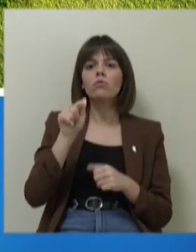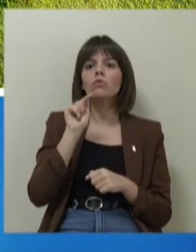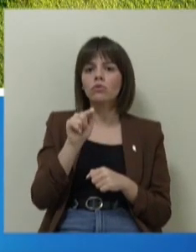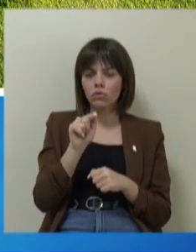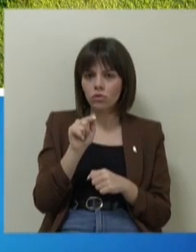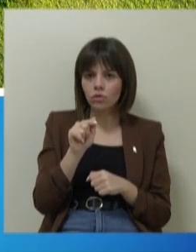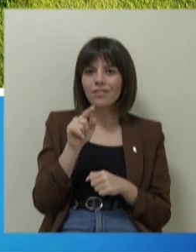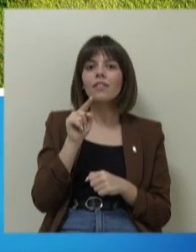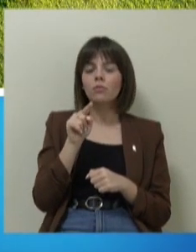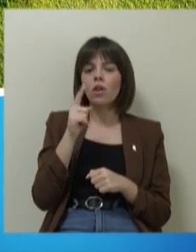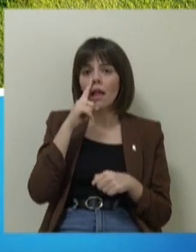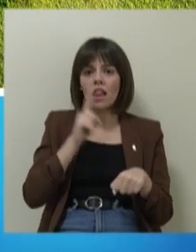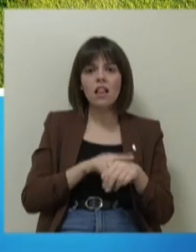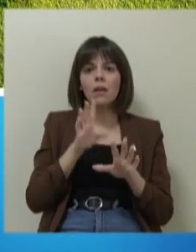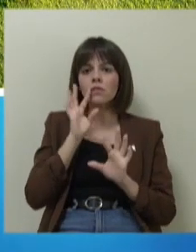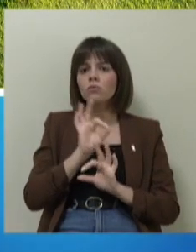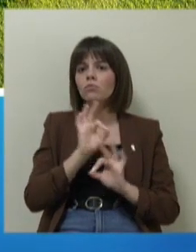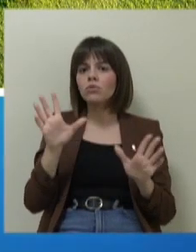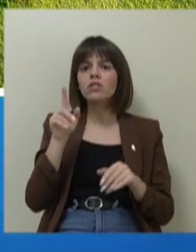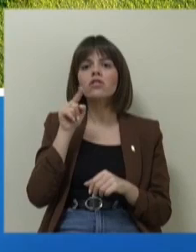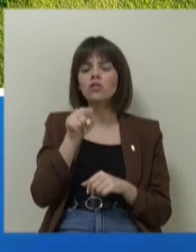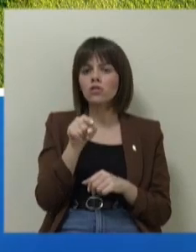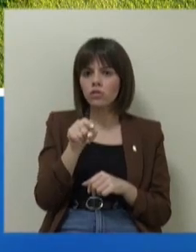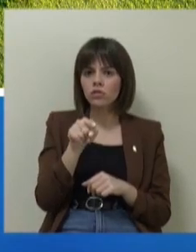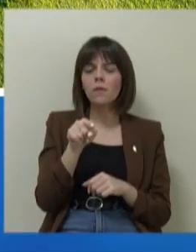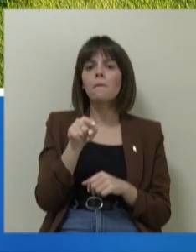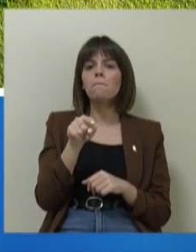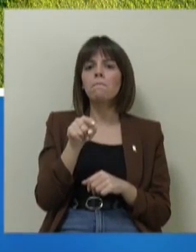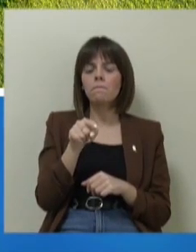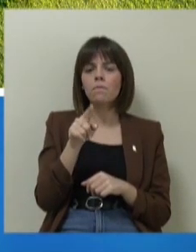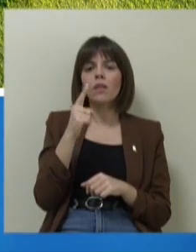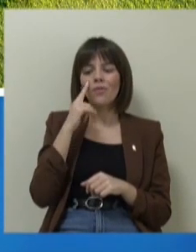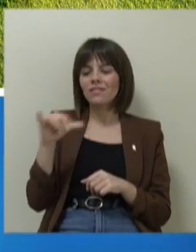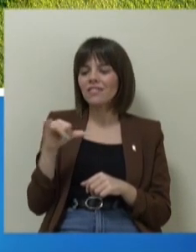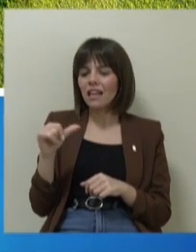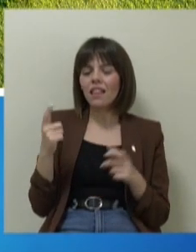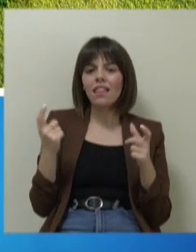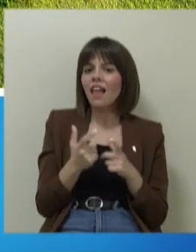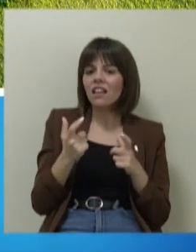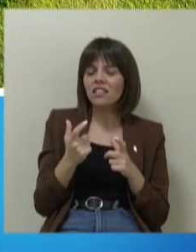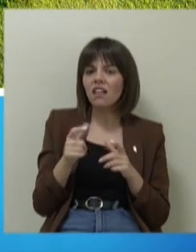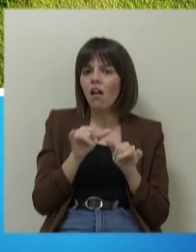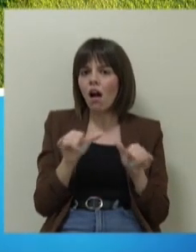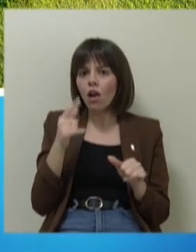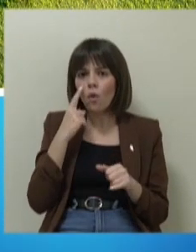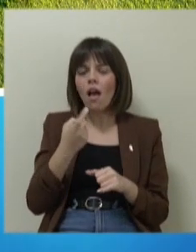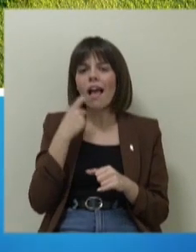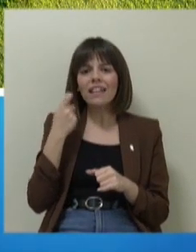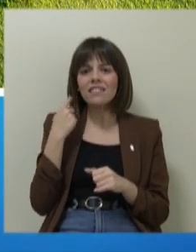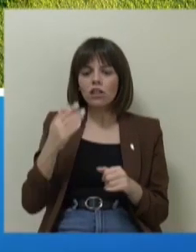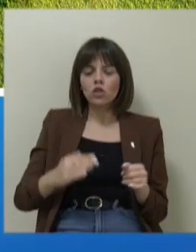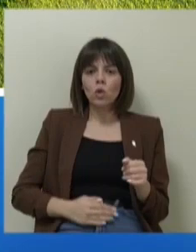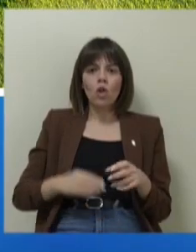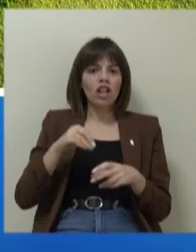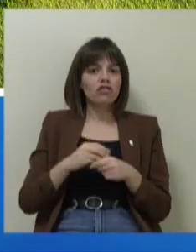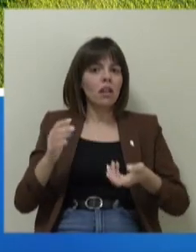içerisinde inanılmaz müthiş bir benzerlik, yakınlık, neredeyse aynılık barındırıyor. Eskilerin çokluk içinde